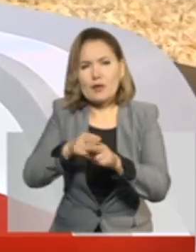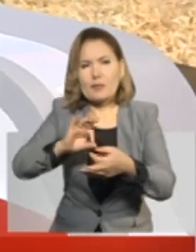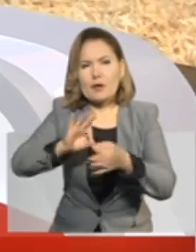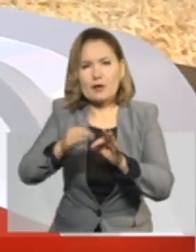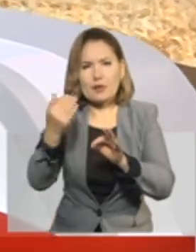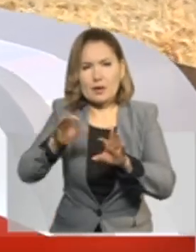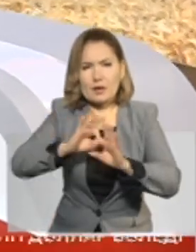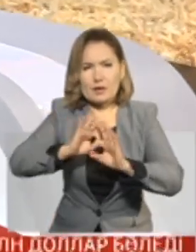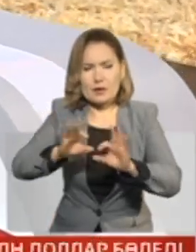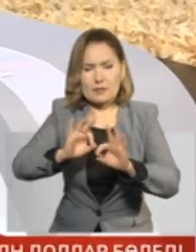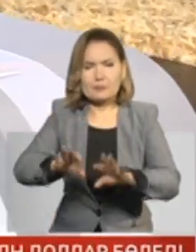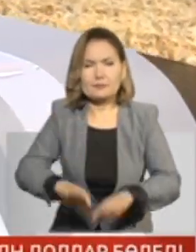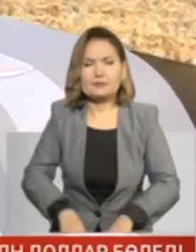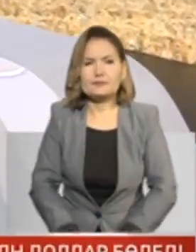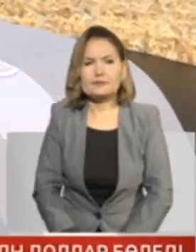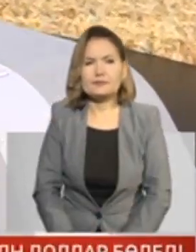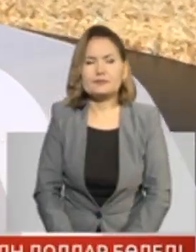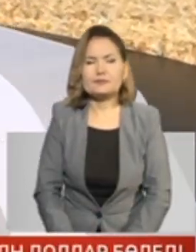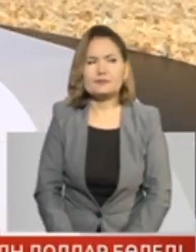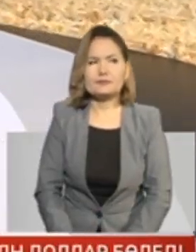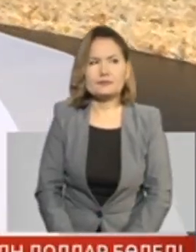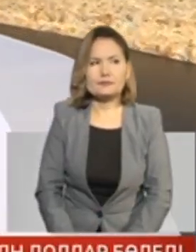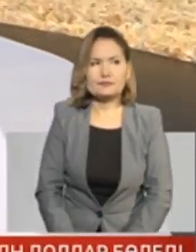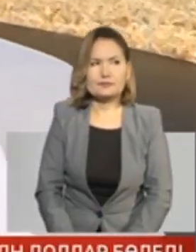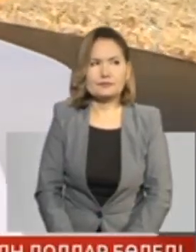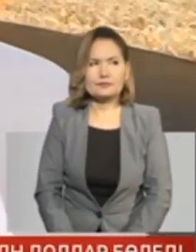arpesim Omsundık Nauruz Bayeva bayandaydı.